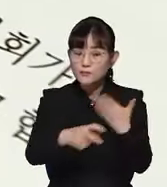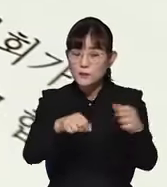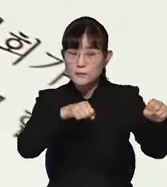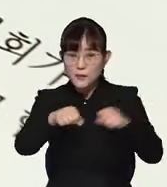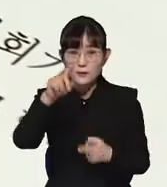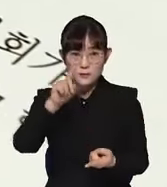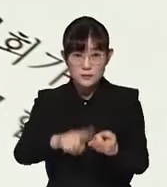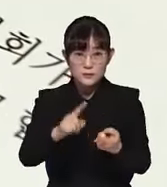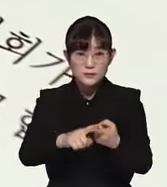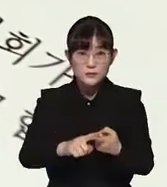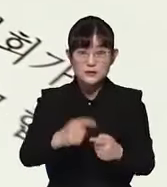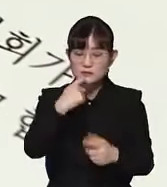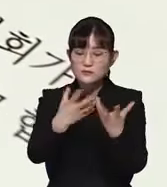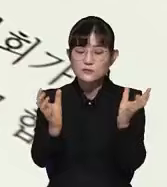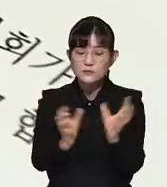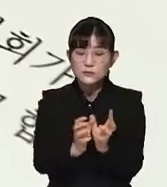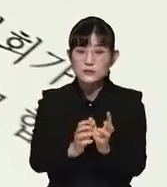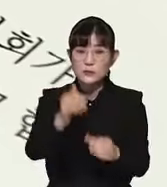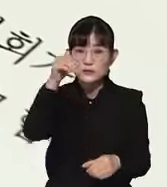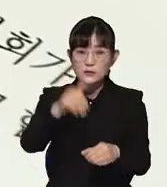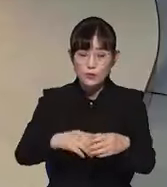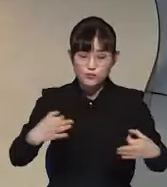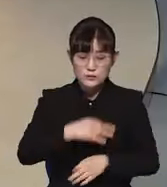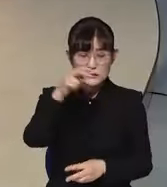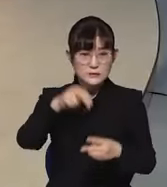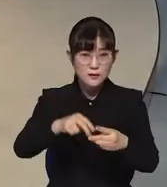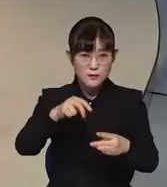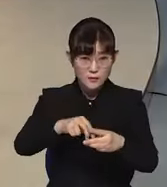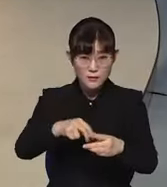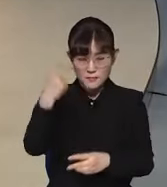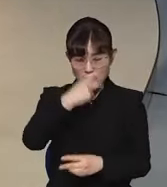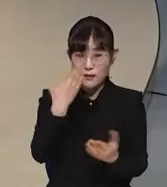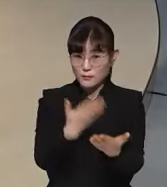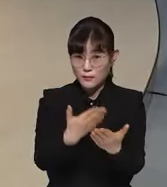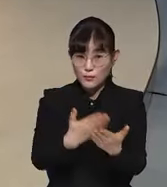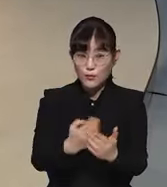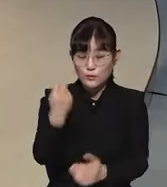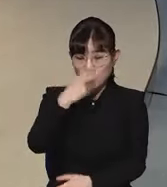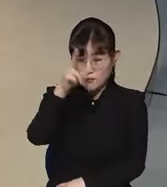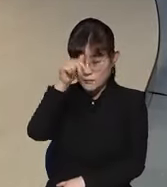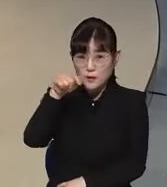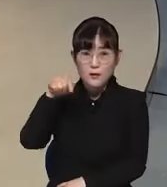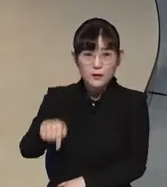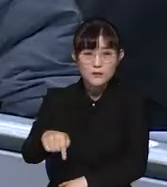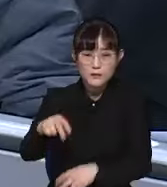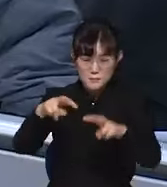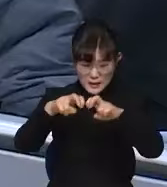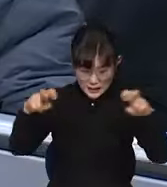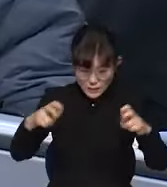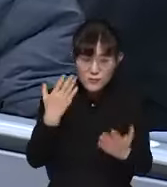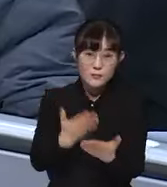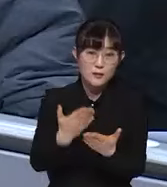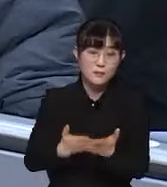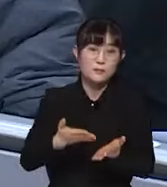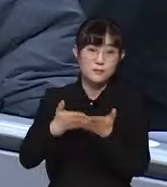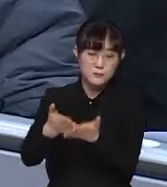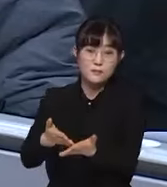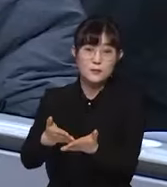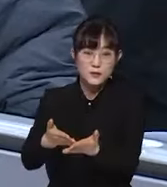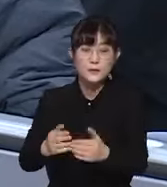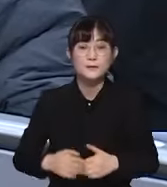민주당 선거부정센터가 확인해달라며 요청한 데 이어 검찰에게도 신속한 수사로 진실을 명백히 밝혀달라고